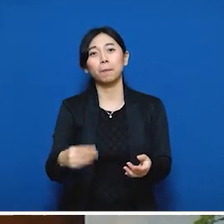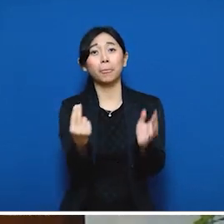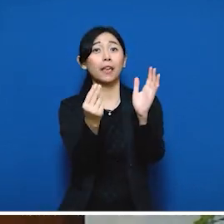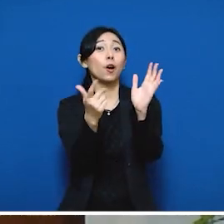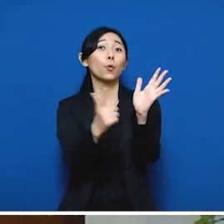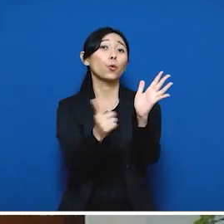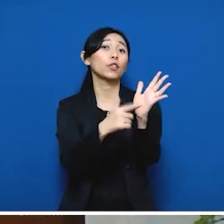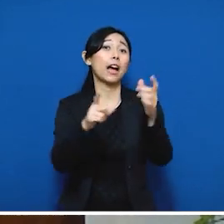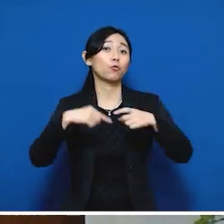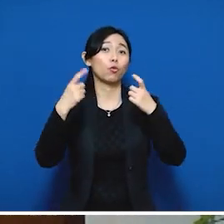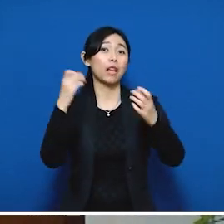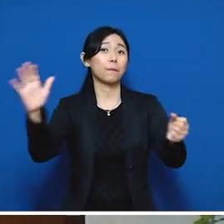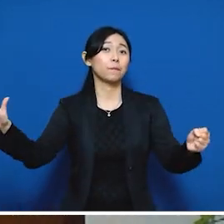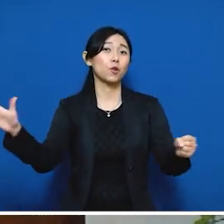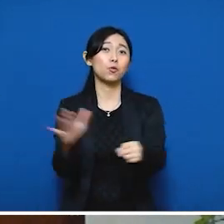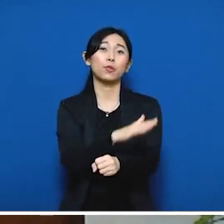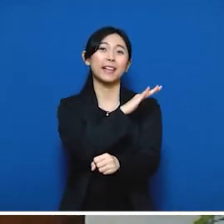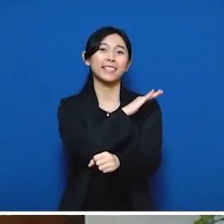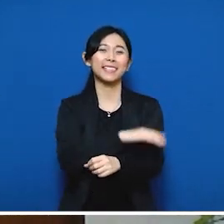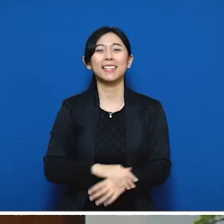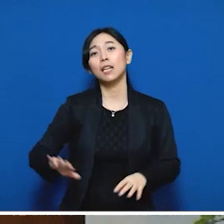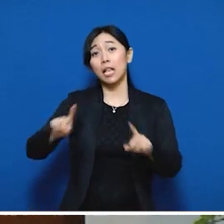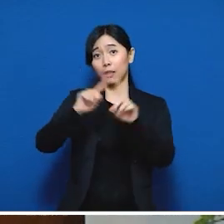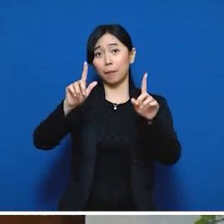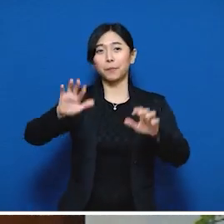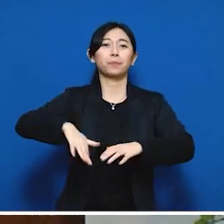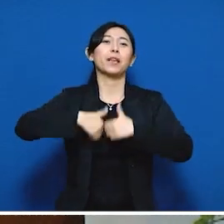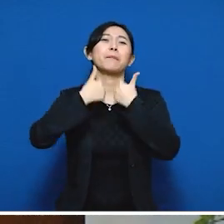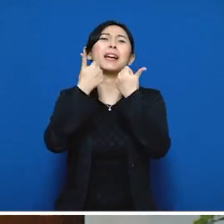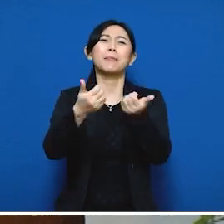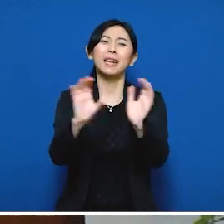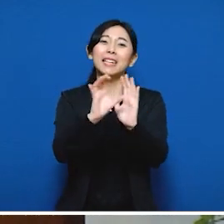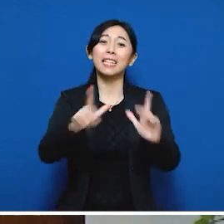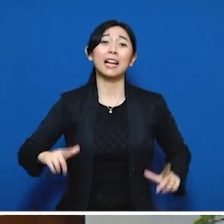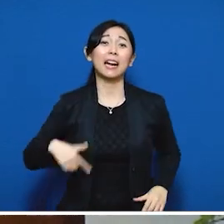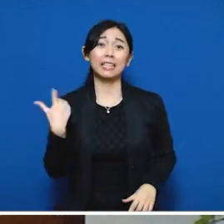Tinggal bagaimana kita menggunakan tubuh kita, hidup kita sepenuhnya